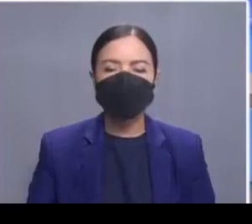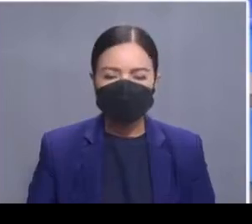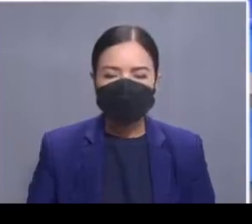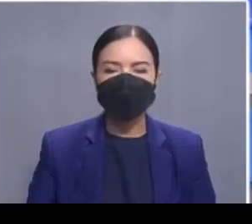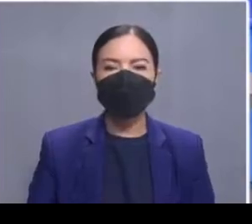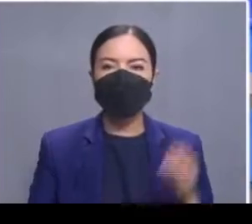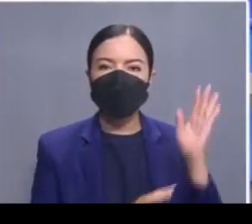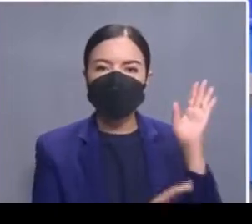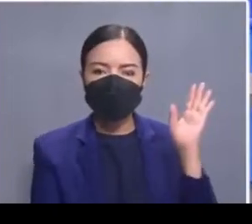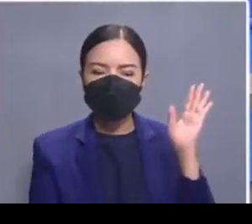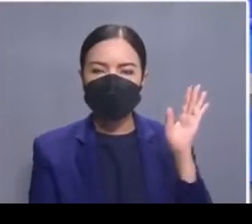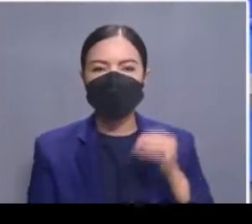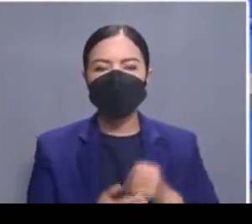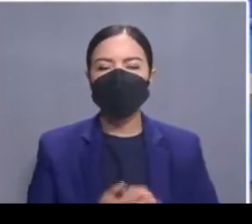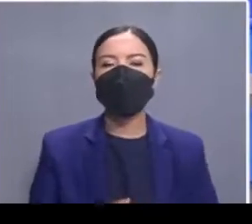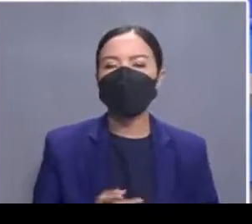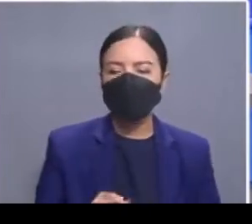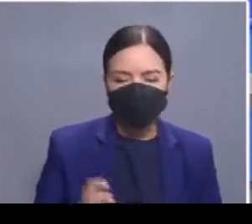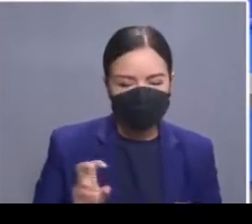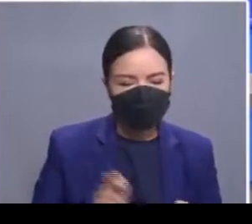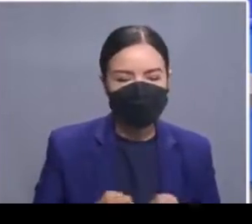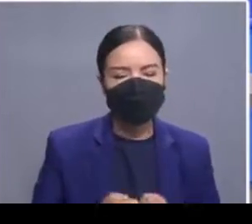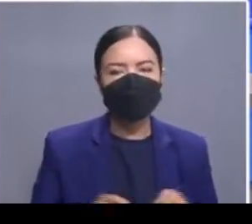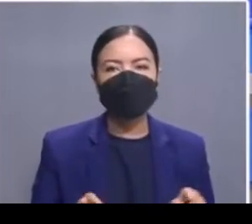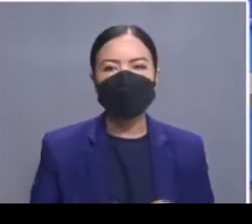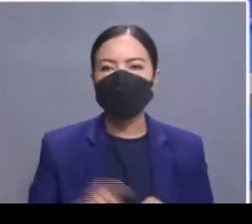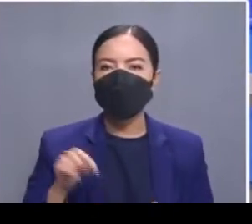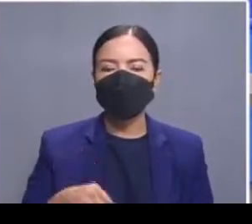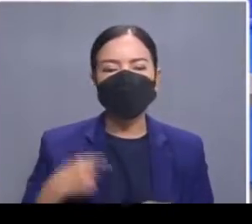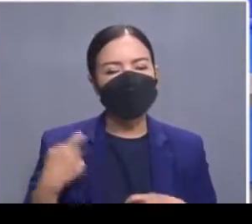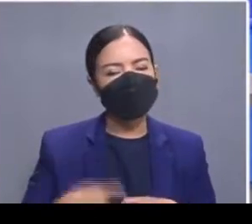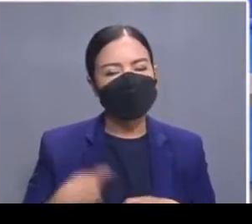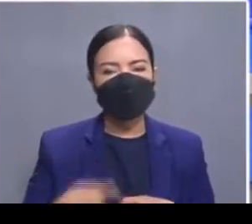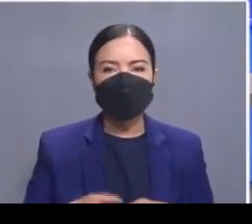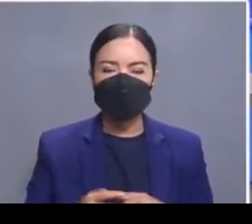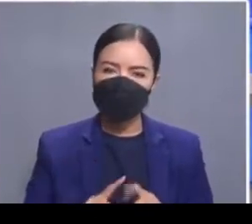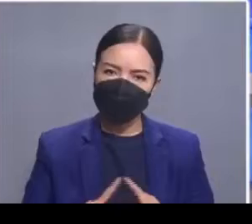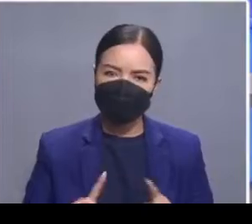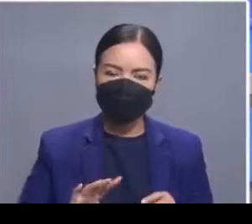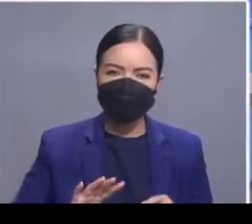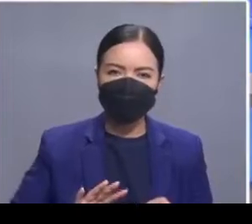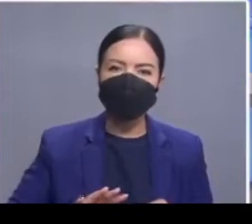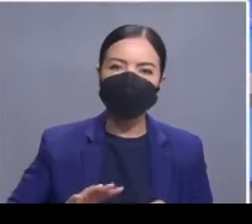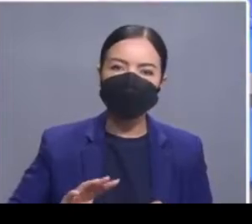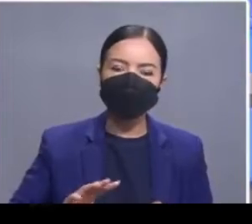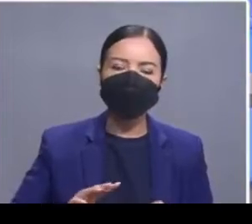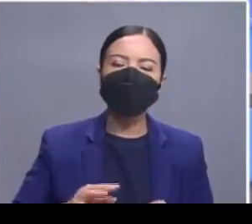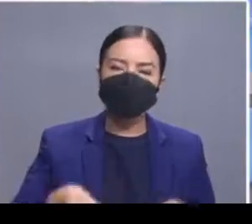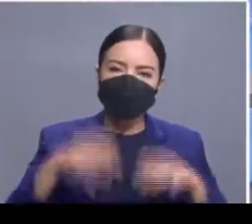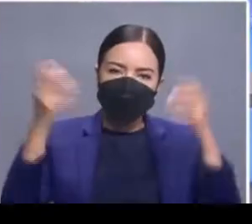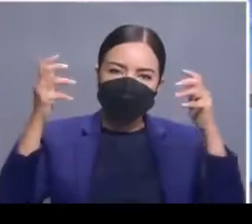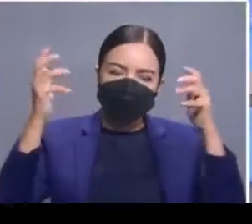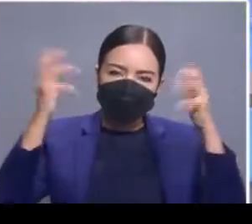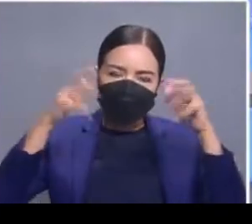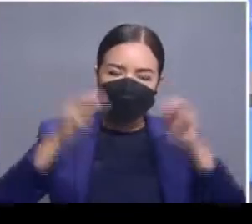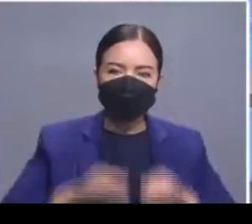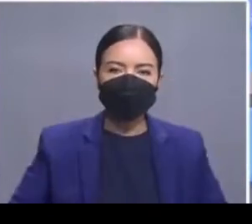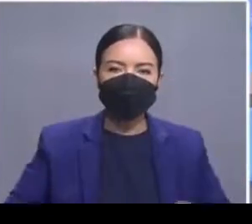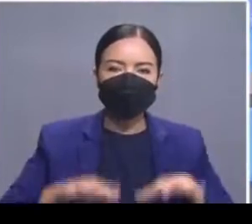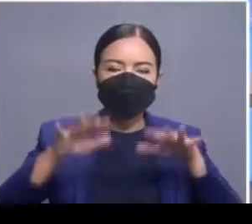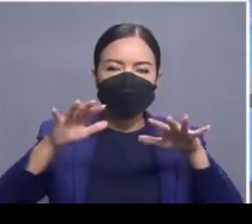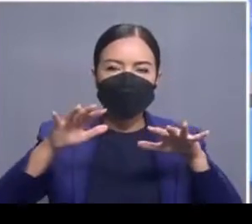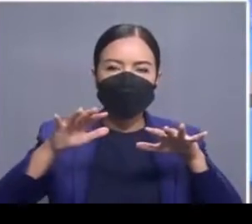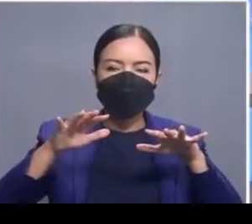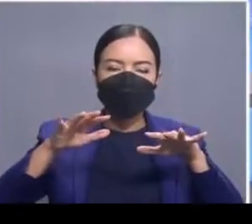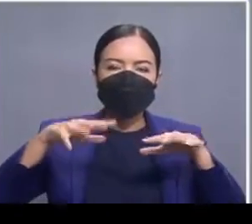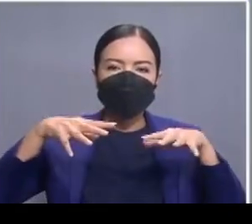นะครับที่สงขลาได้ยิ่งหย่อนไปกว่ากันเลยที่นั่นก็ลำบากแต่ก็เริ่มดีขึ้นแล้วเพราะว่าฝนหยุดตกคือตอนนี้ภาวนาอย่างเดียว